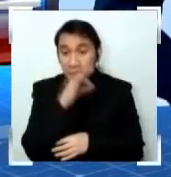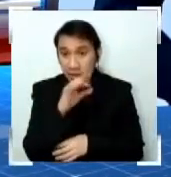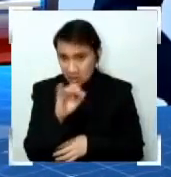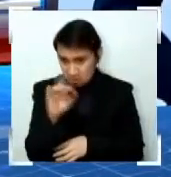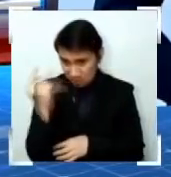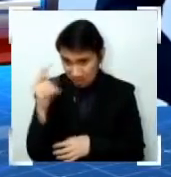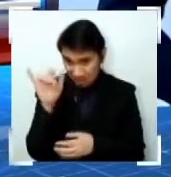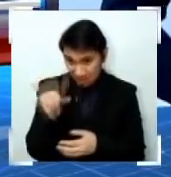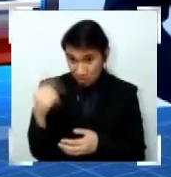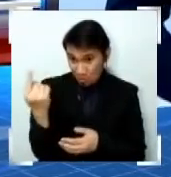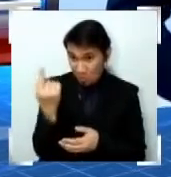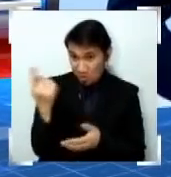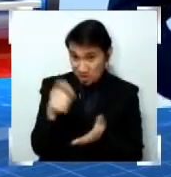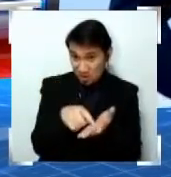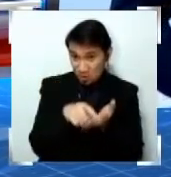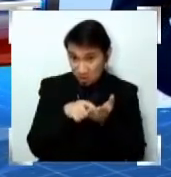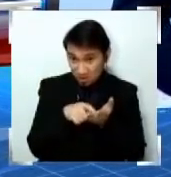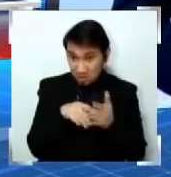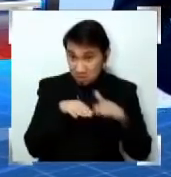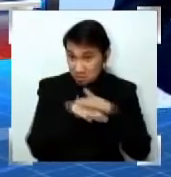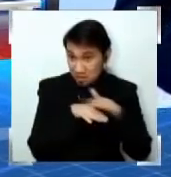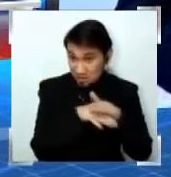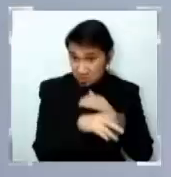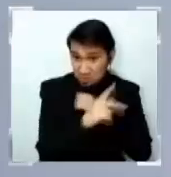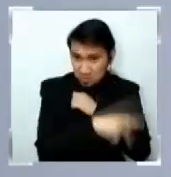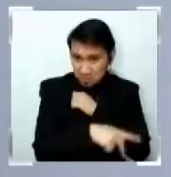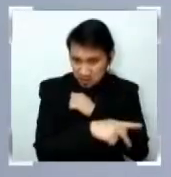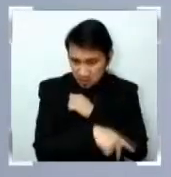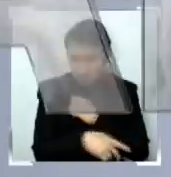sa mga probinsya. Saksi, si Ivan Mayrina.